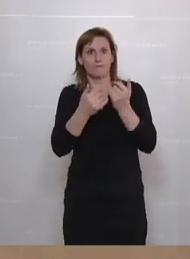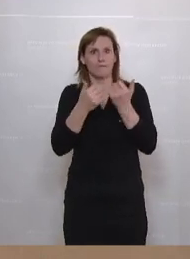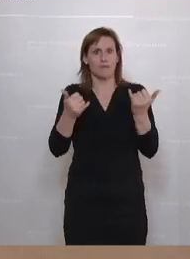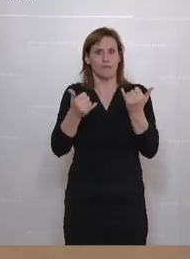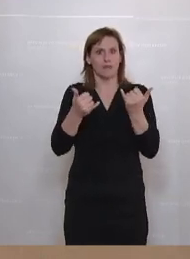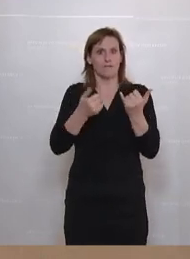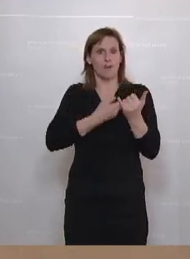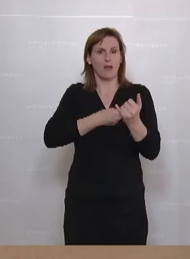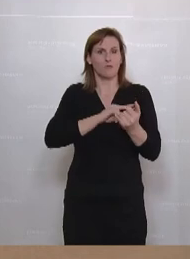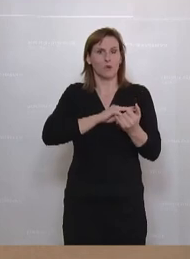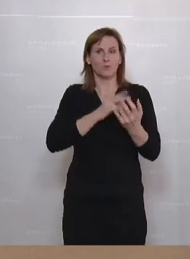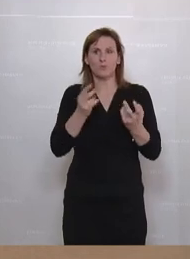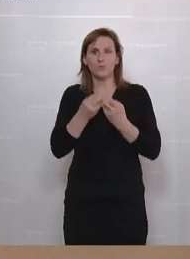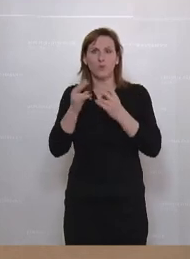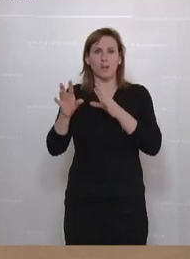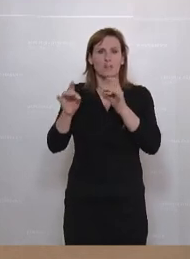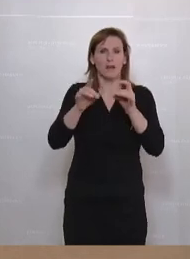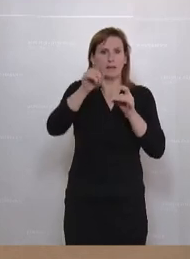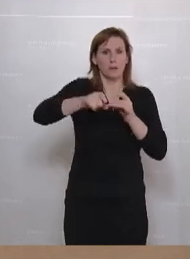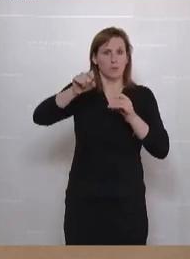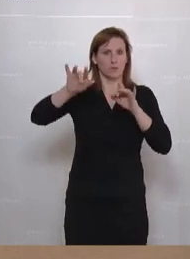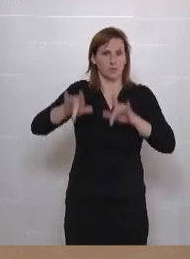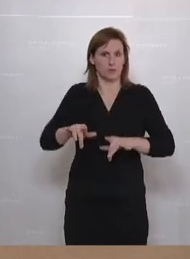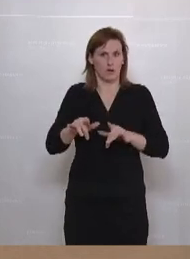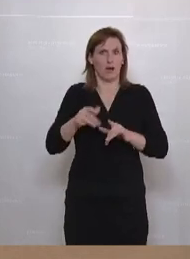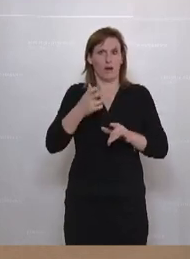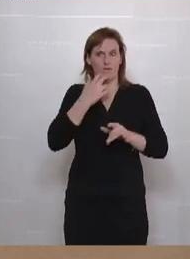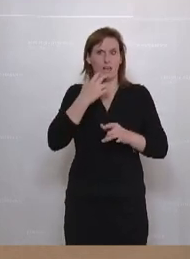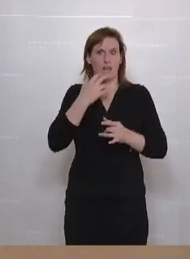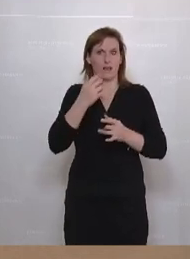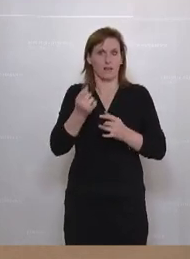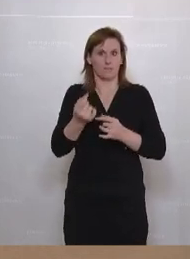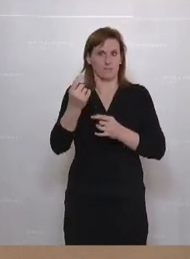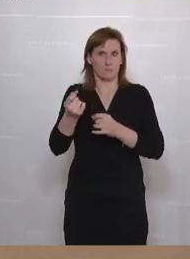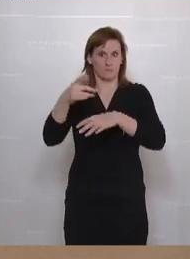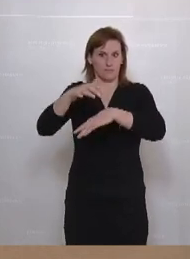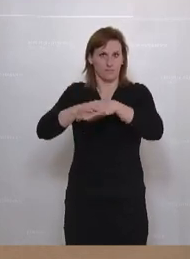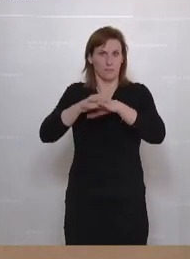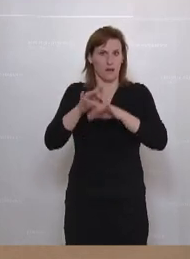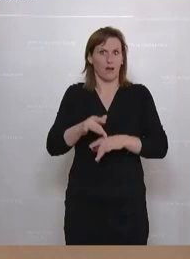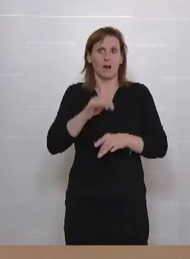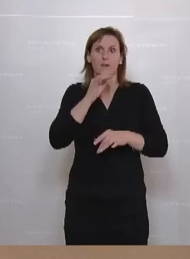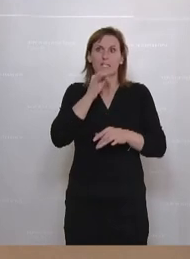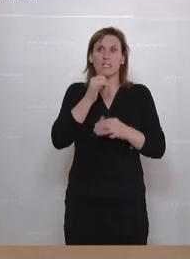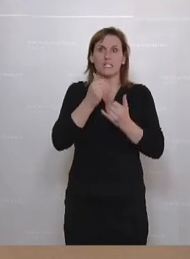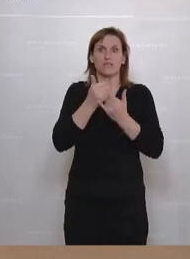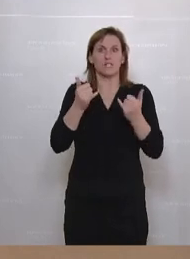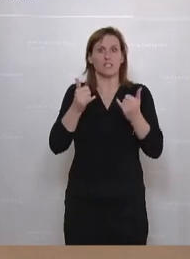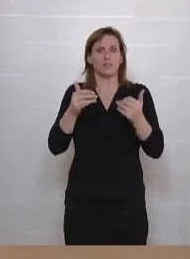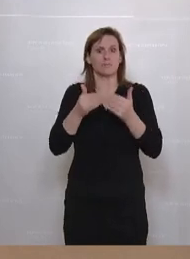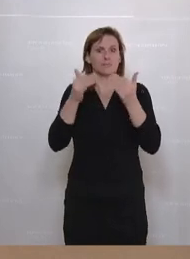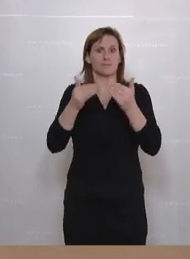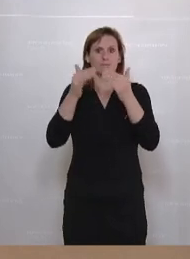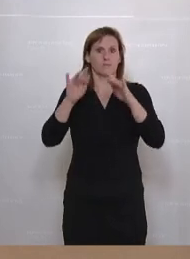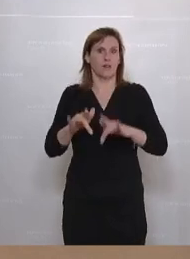und die Verantwortlichkeit der Täter in Belarus zutage bringen wollen. Das sind jetzt keine sozusagen Duplizitäten oder widersprüchliche Mechanismen,